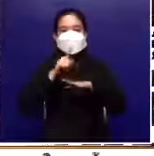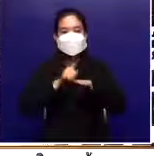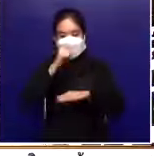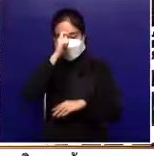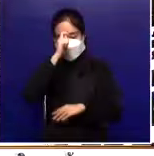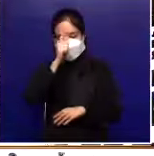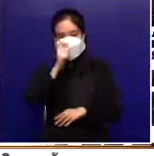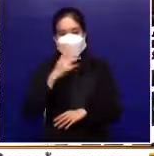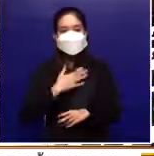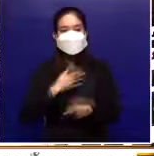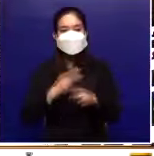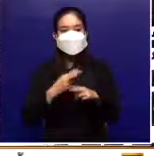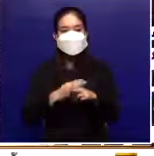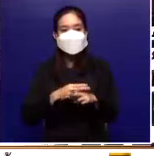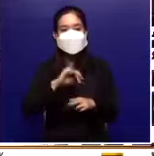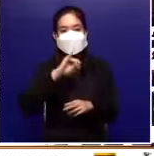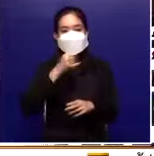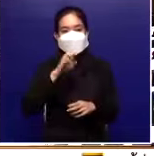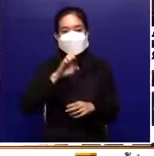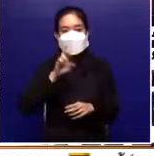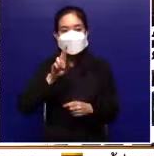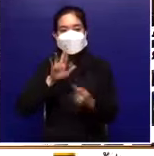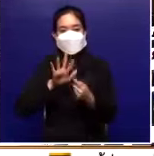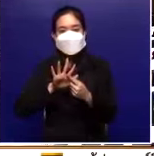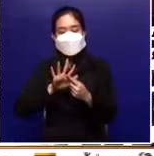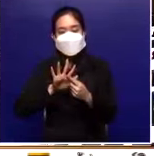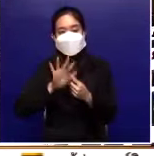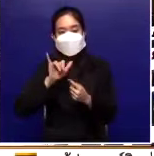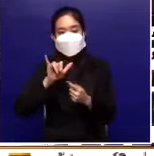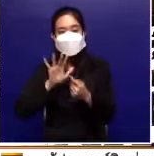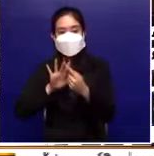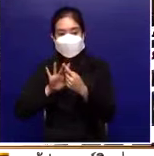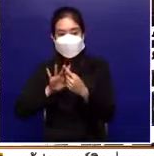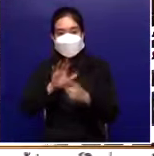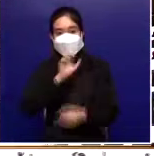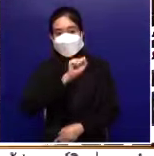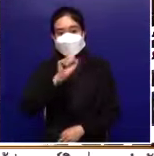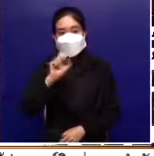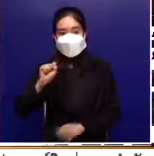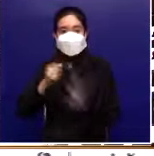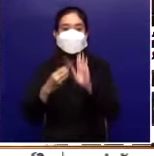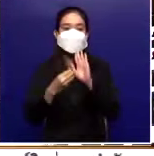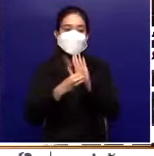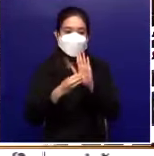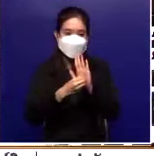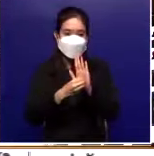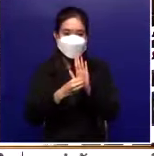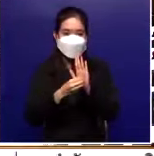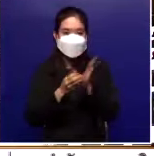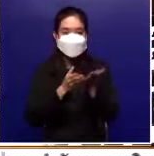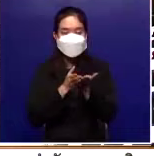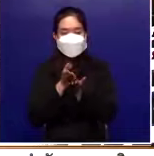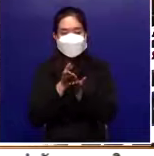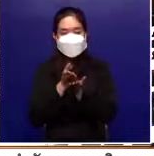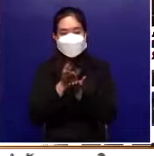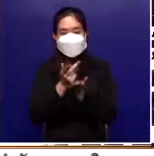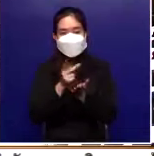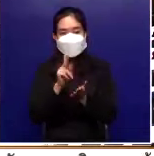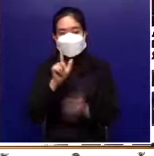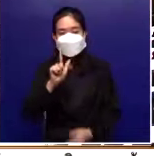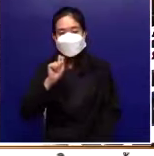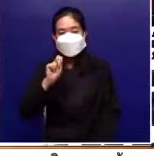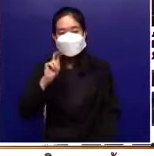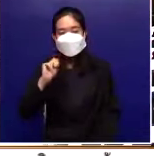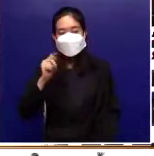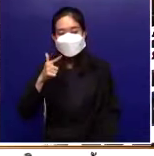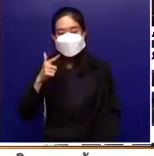และผมจิรายุห่วงทรัพย์สมาชิกสภาผู้แทนราษฎรกรุงเทพมหานครเขตคลองสามวาพรรคเพื่อไทยในฐานะ